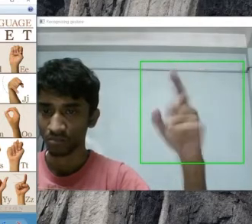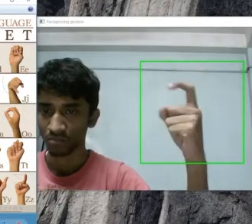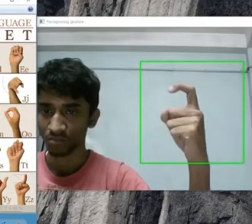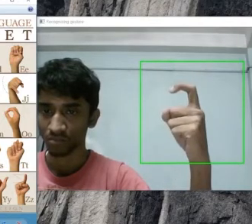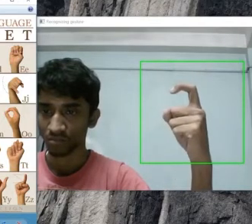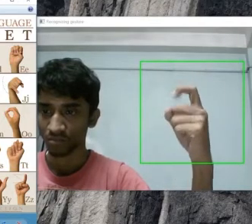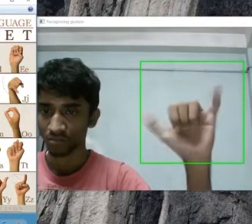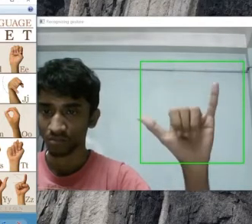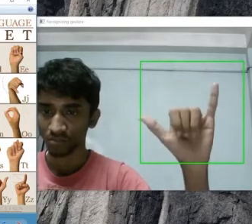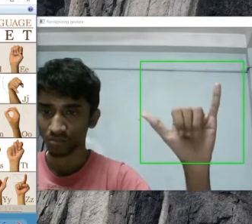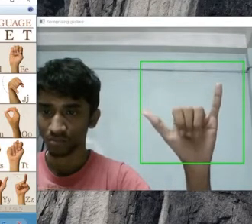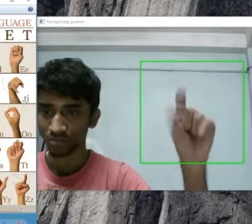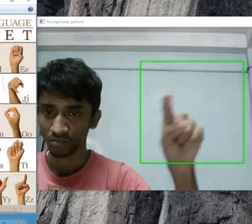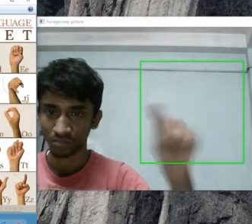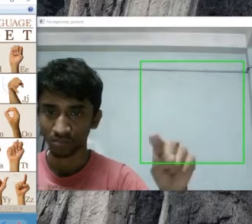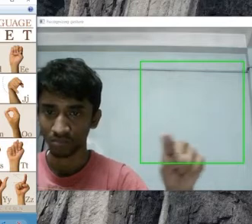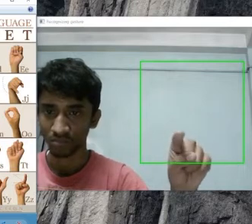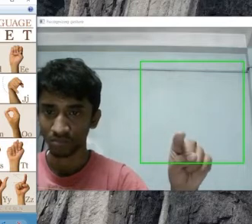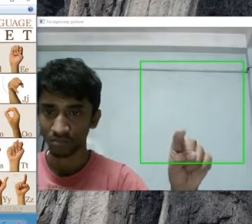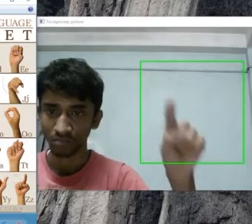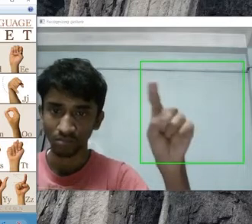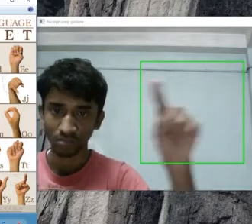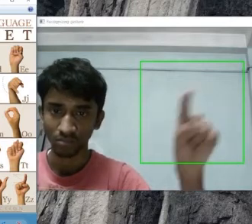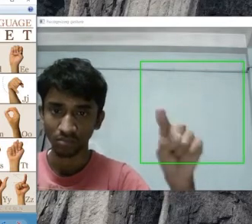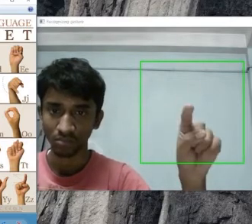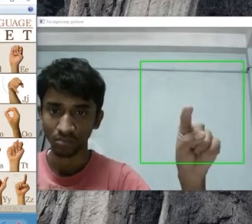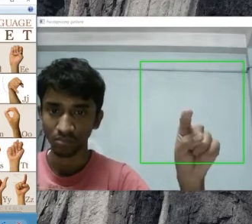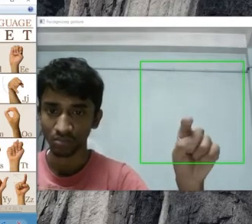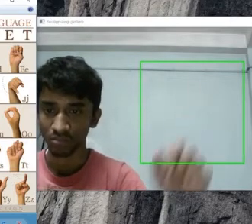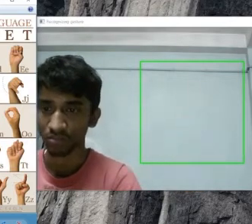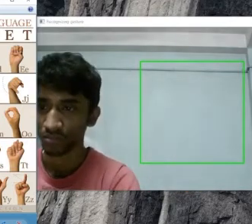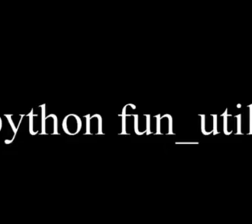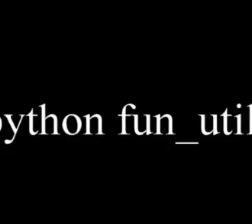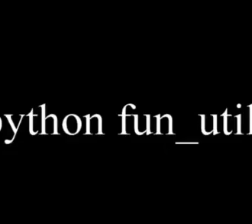Pour le T, il a cru que c'était un M, ce qui est normal. Voilà.